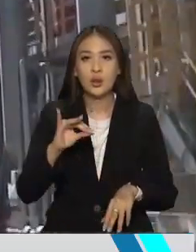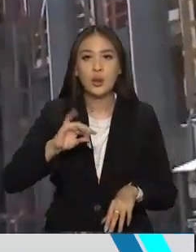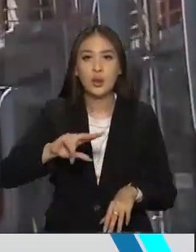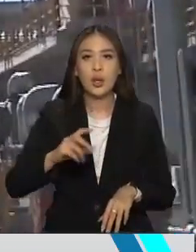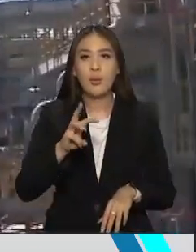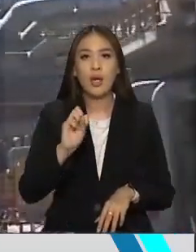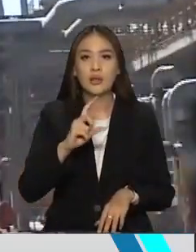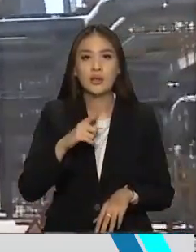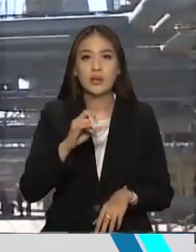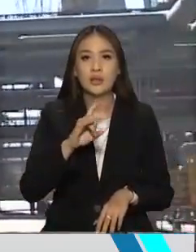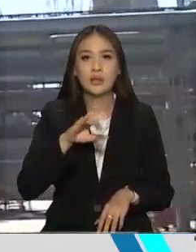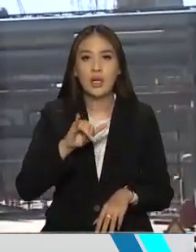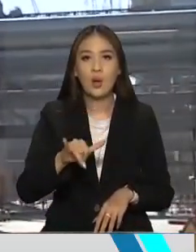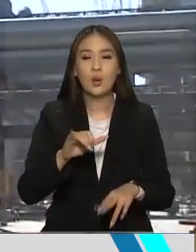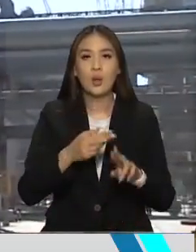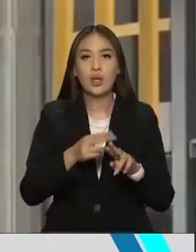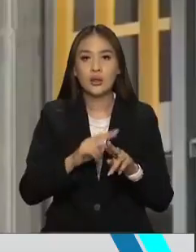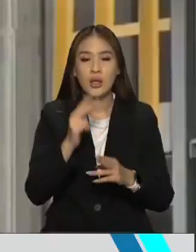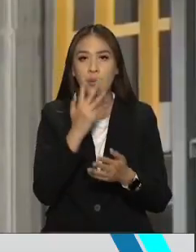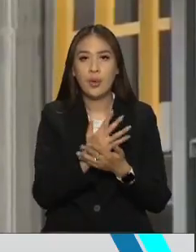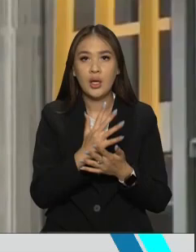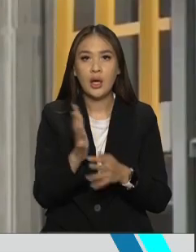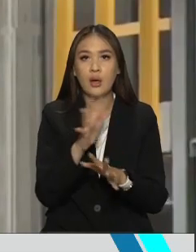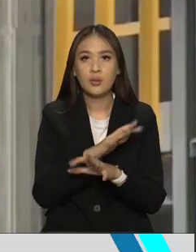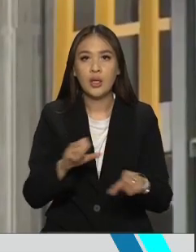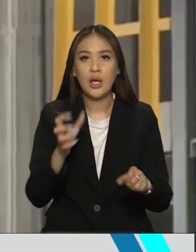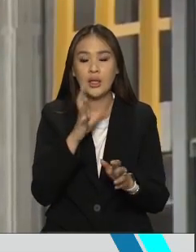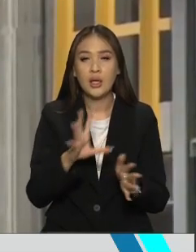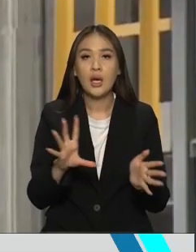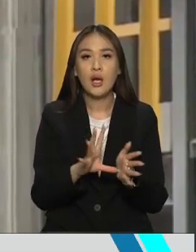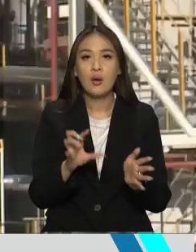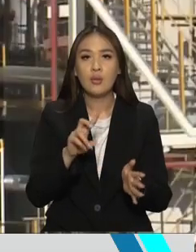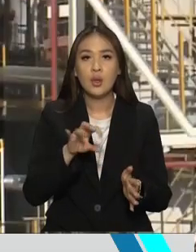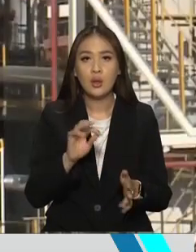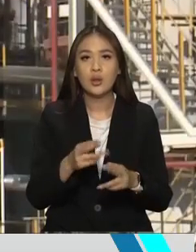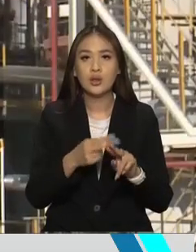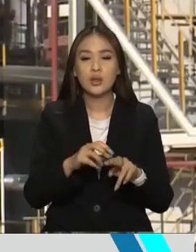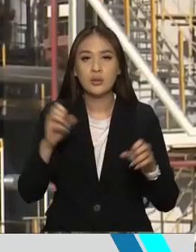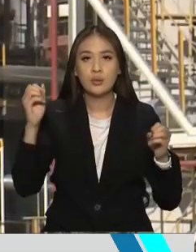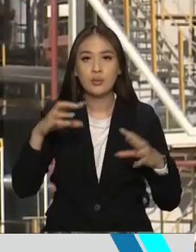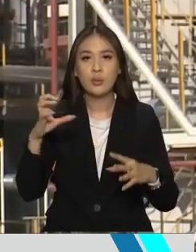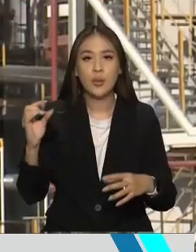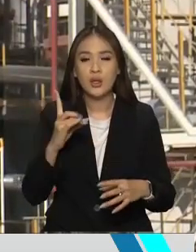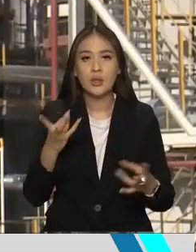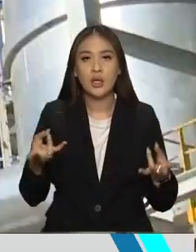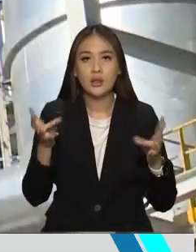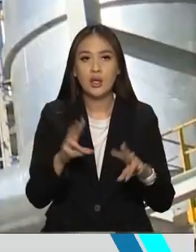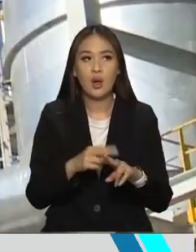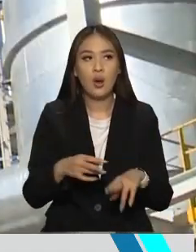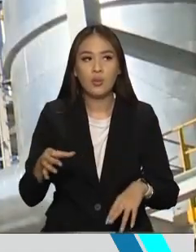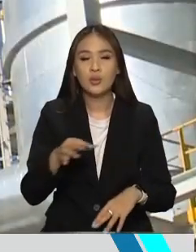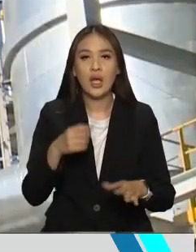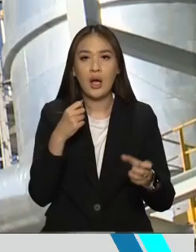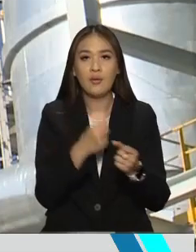на мангостаус коматом на энергетическом комбинате отключился энергоблок без света остались жители мангастауской атырауской областей